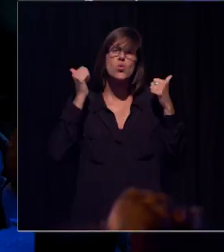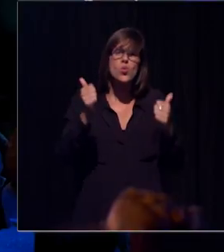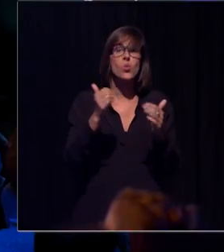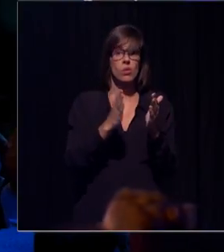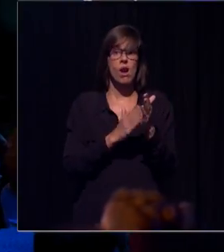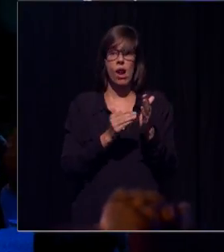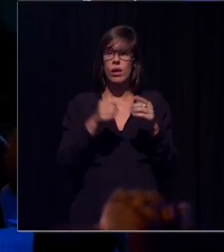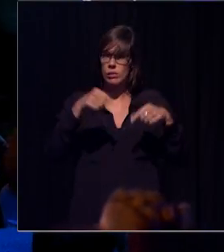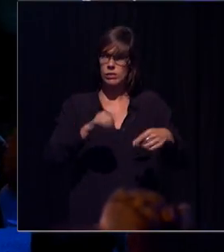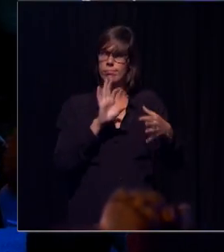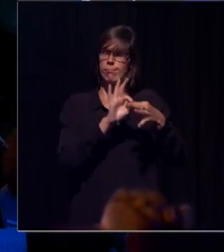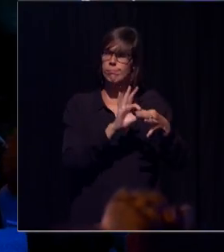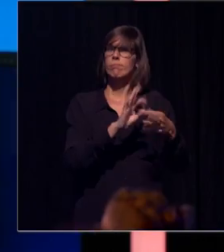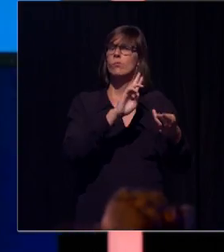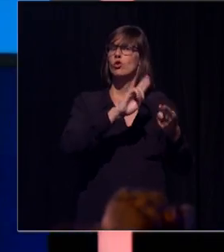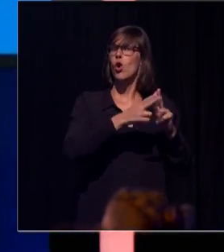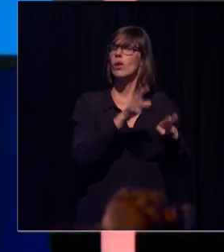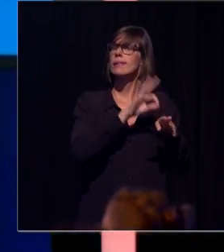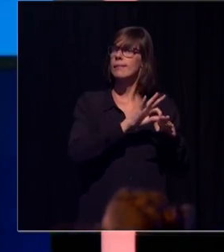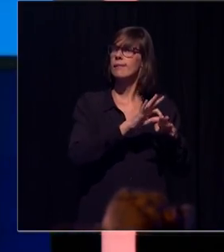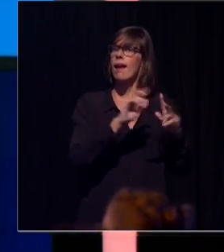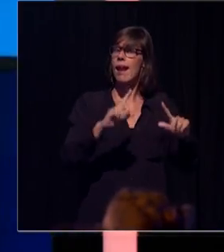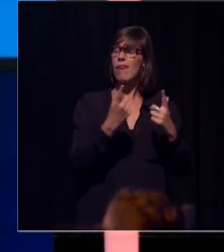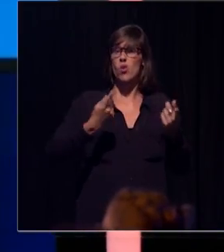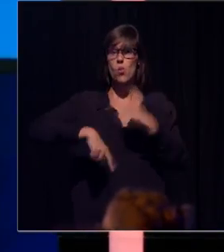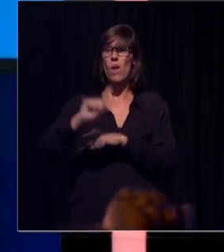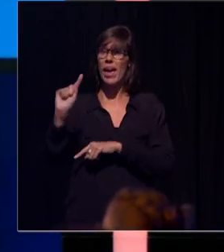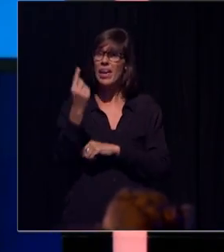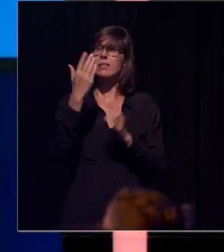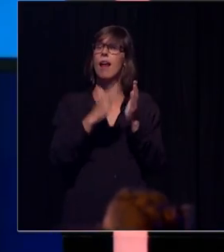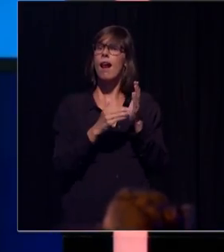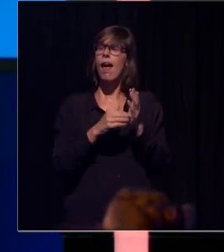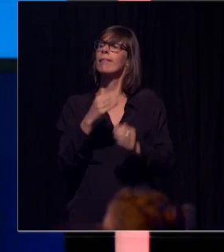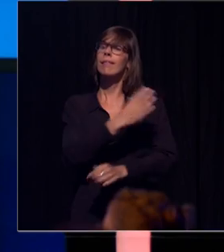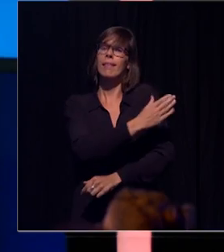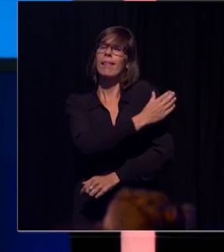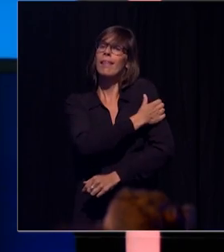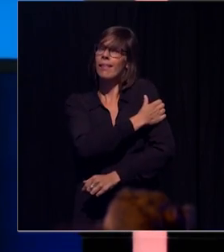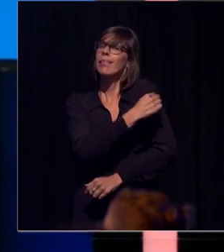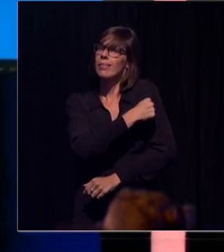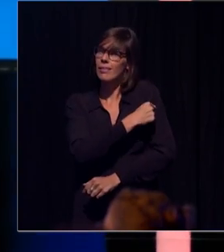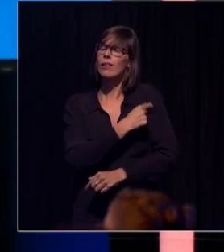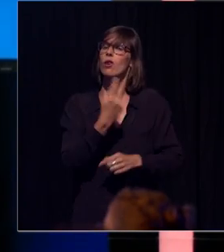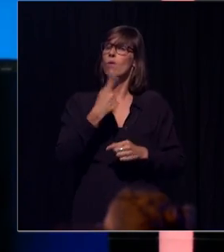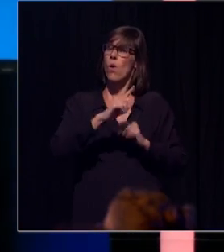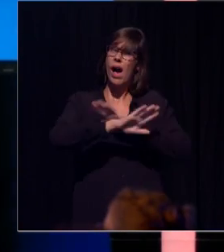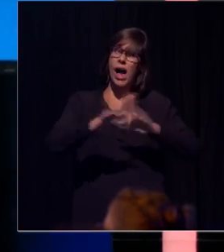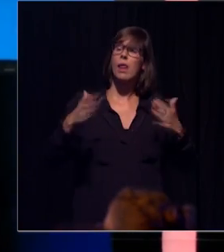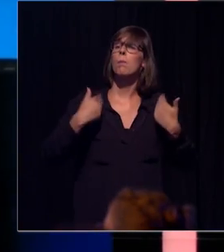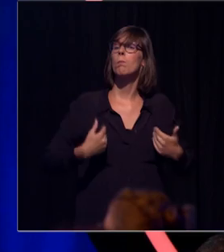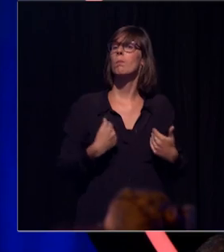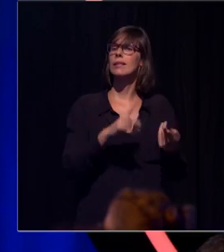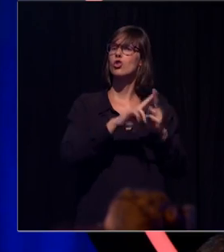behandeling van mensen met type 1 diabetes en tussen haakjes België is een extreem goed land om te leven met type 1 diabetes.